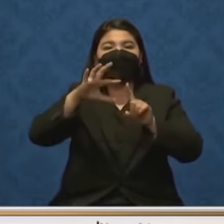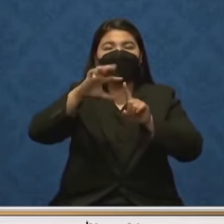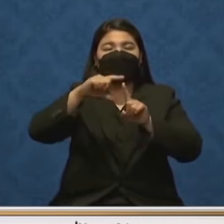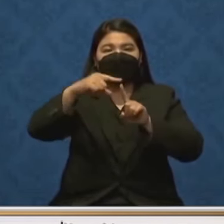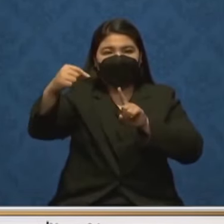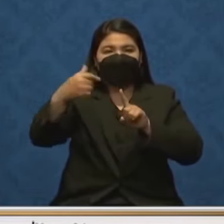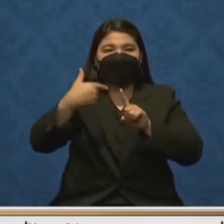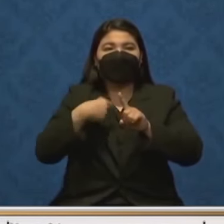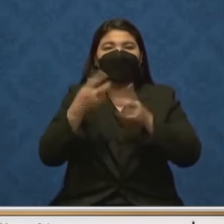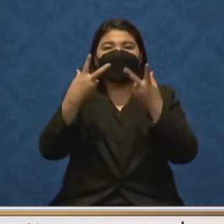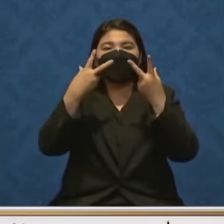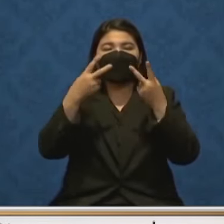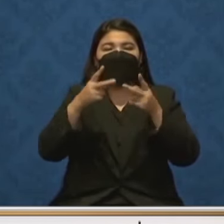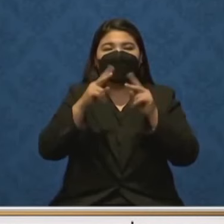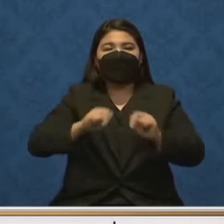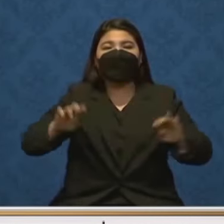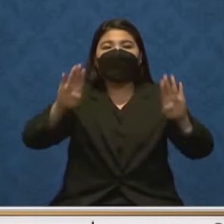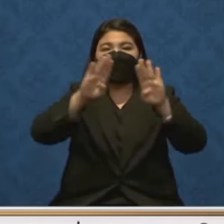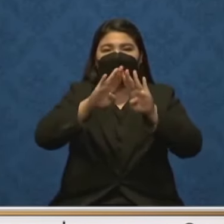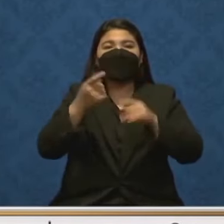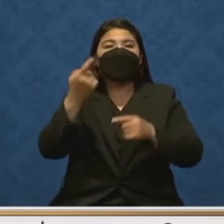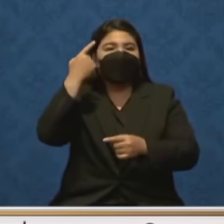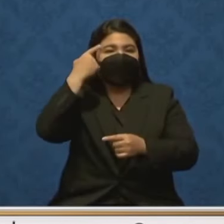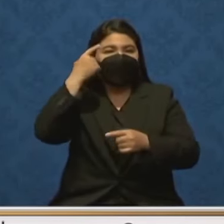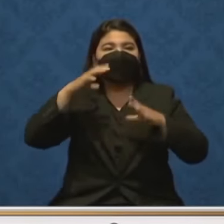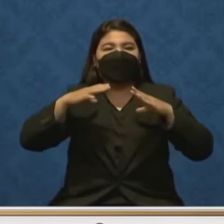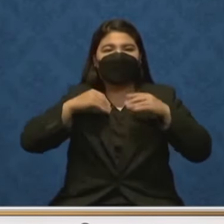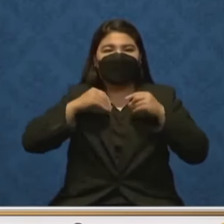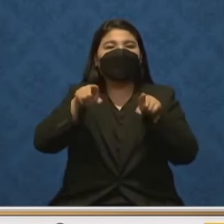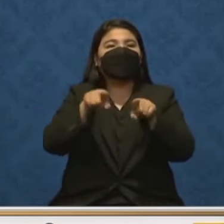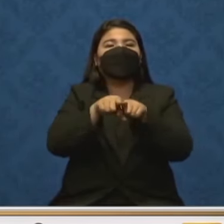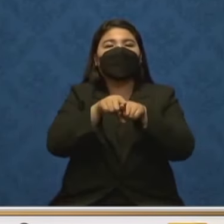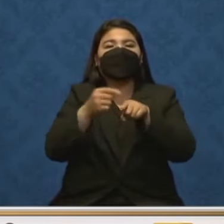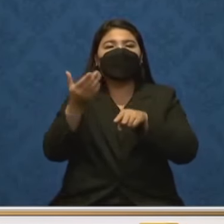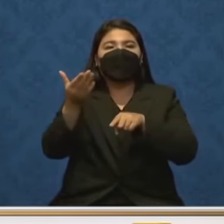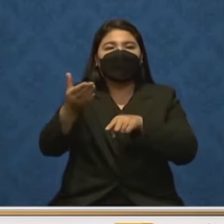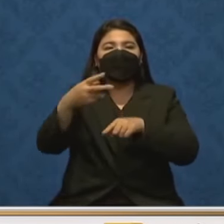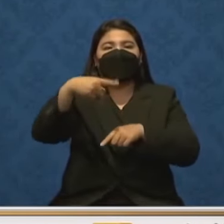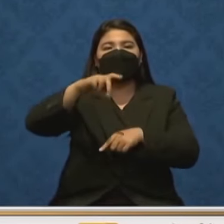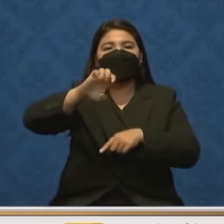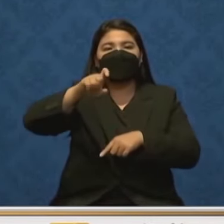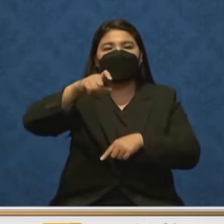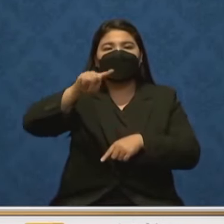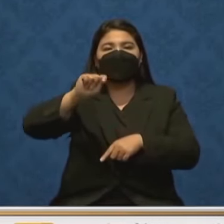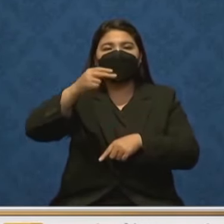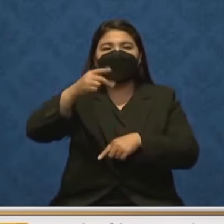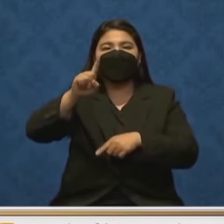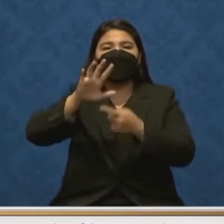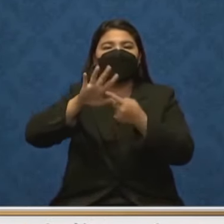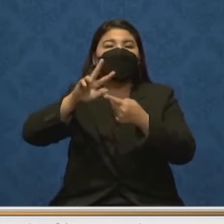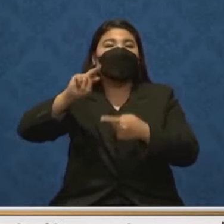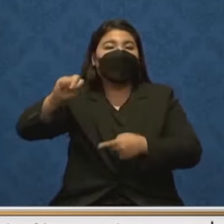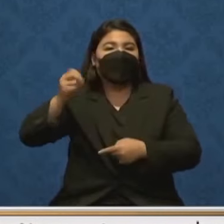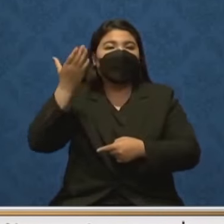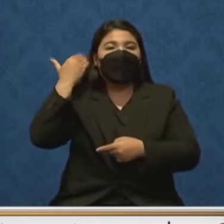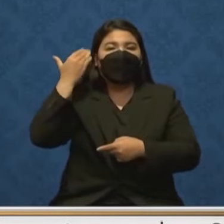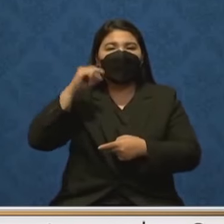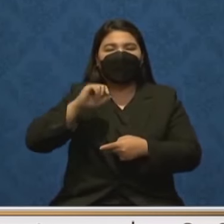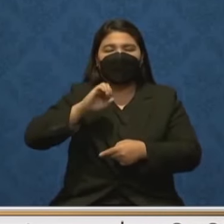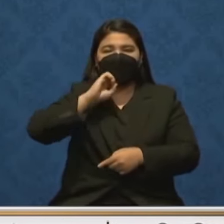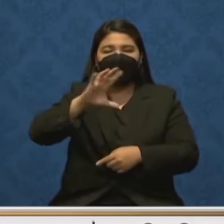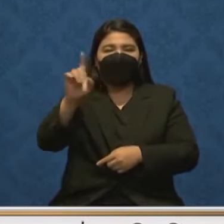คะค่ะดิฉันเห็นด้วยนะคะกับหัวหน้าพรรคก้าวไกลคุณพิธาลิ้มเจริญรัตน์ที่ได้อภิปรายไปเมื่อวานนี้นะคะว่างบประมาณ